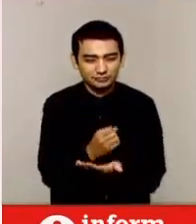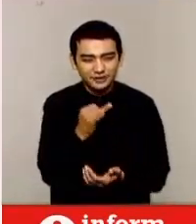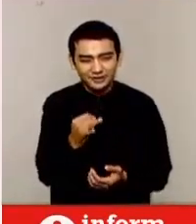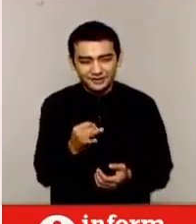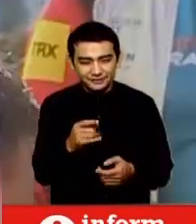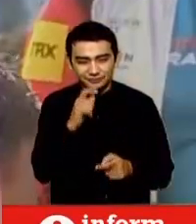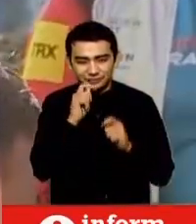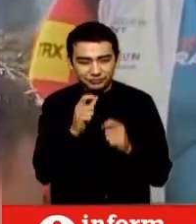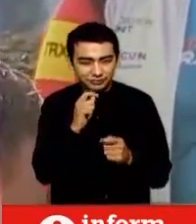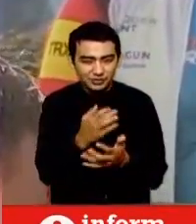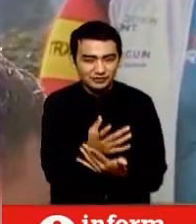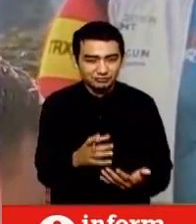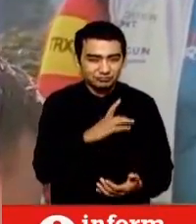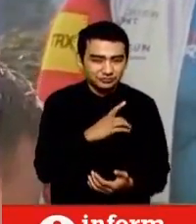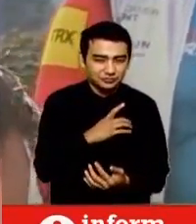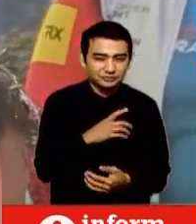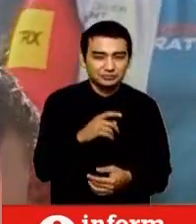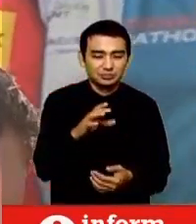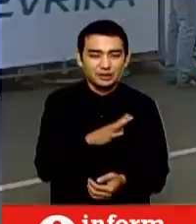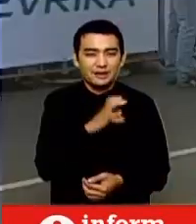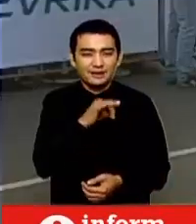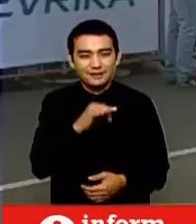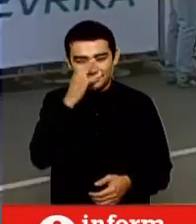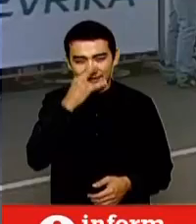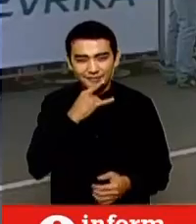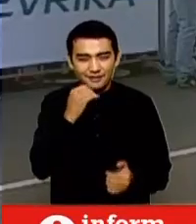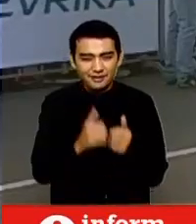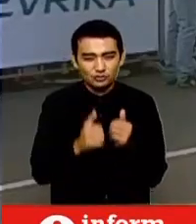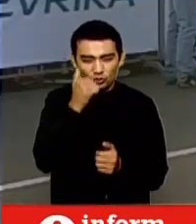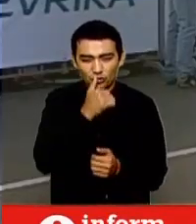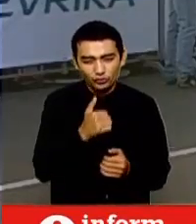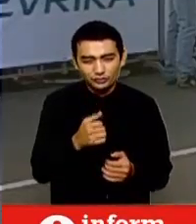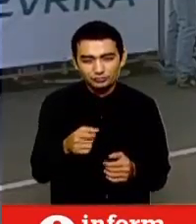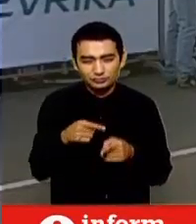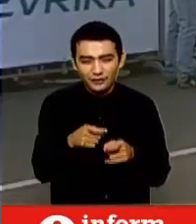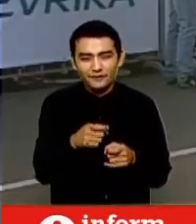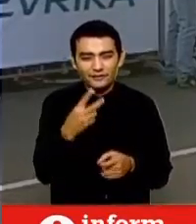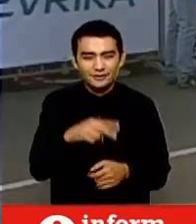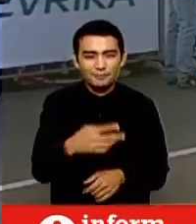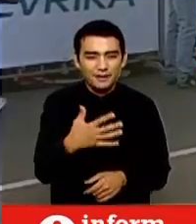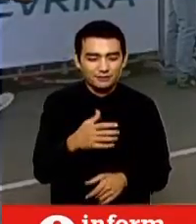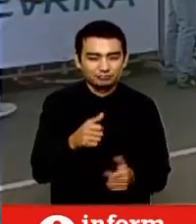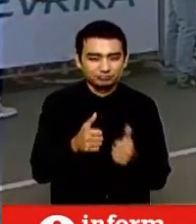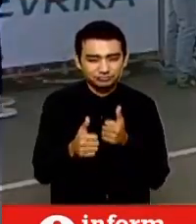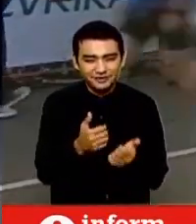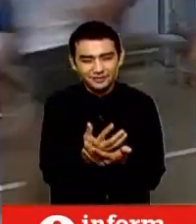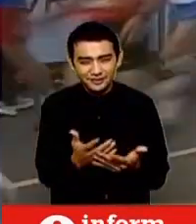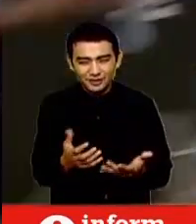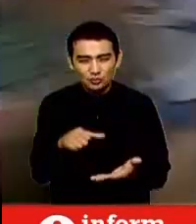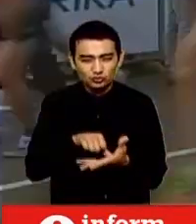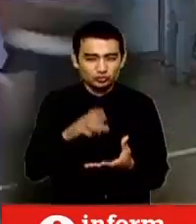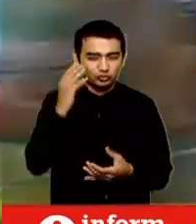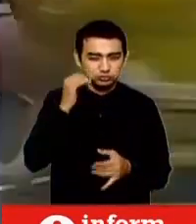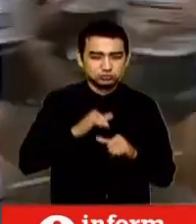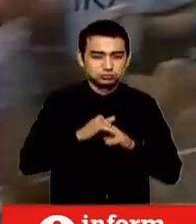медалями и подарочными сертификатами в Казахстане ежегодно проводится до 25 марафонов количество участников массовых забегов растет